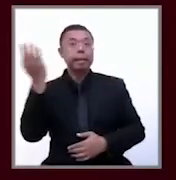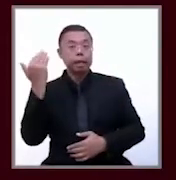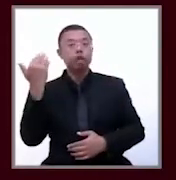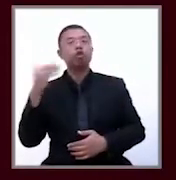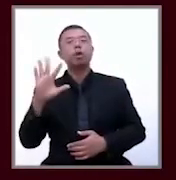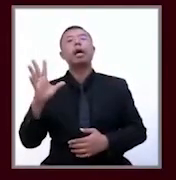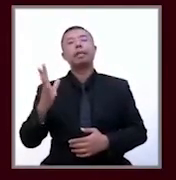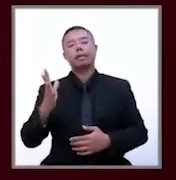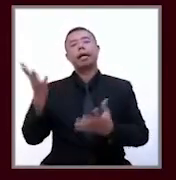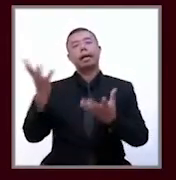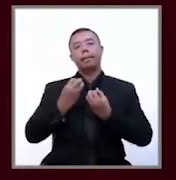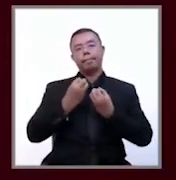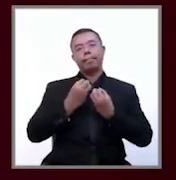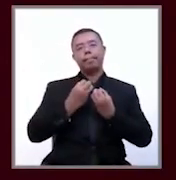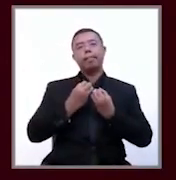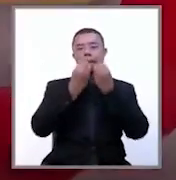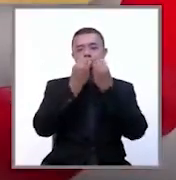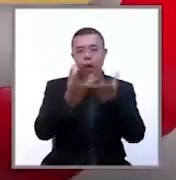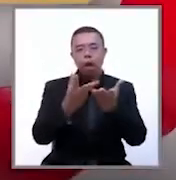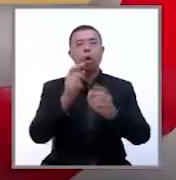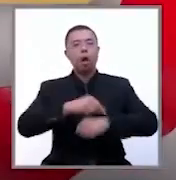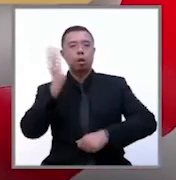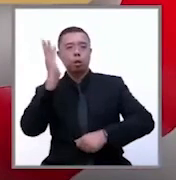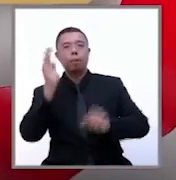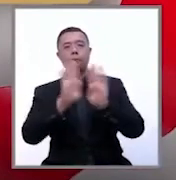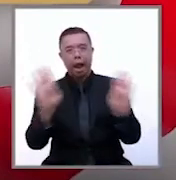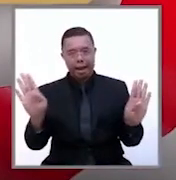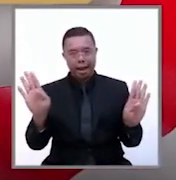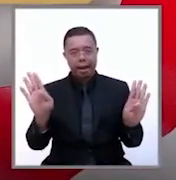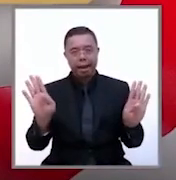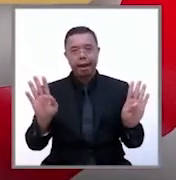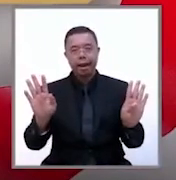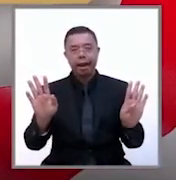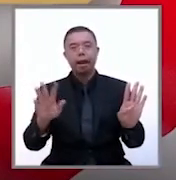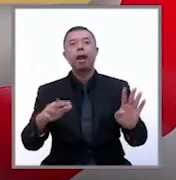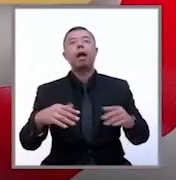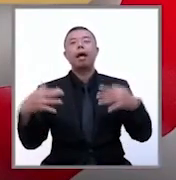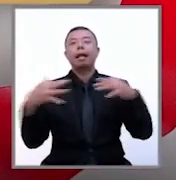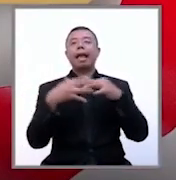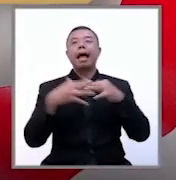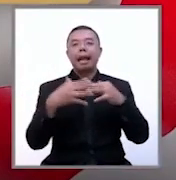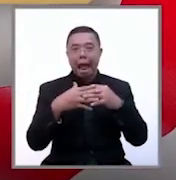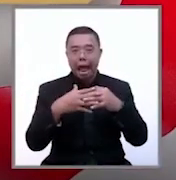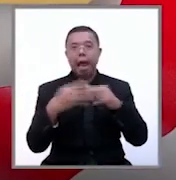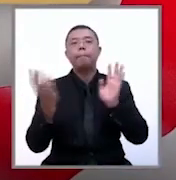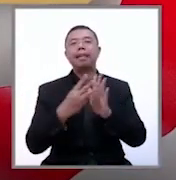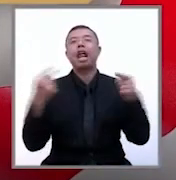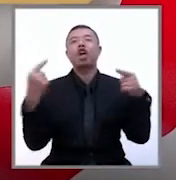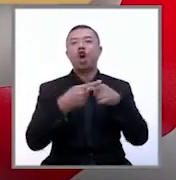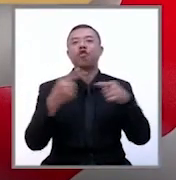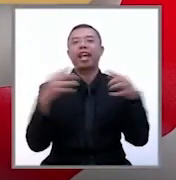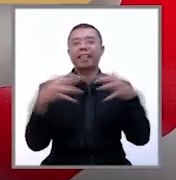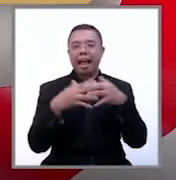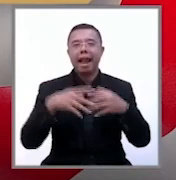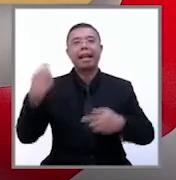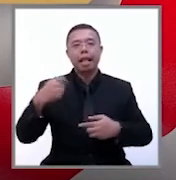tadi sudah saya sampaikan di dalam opening speech bahwa konflik agraria Pak di di kantor pol